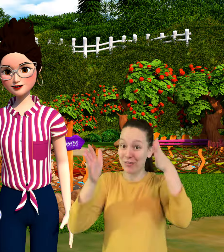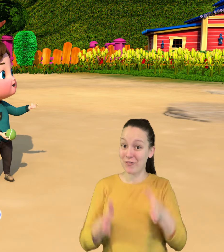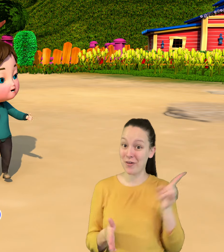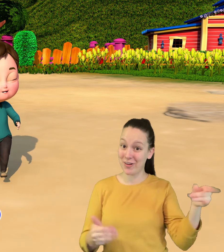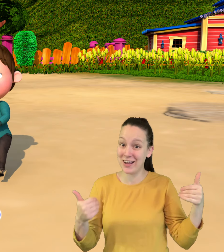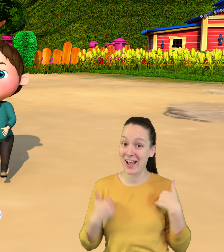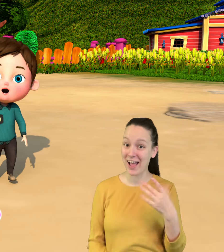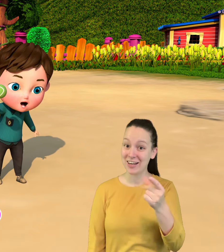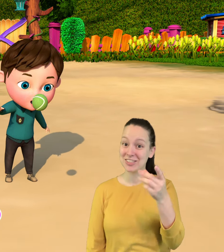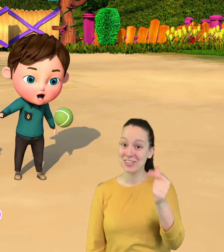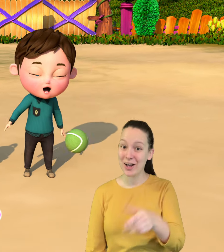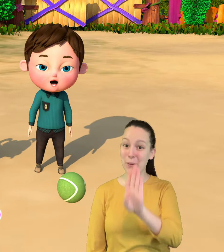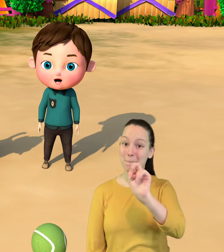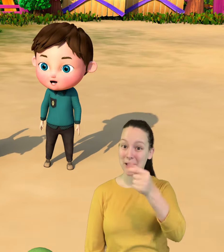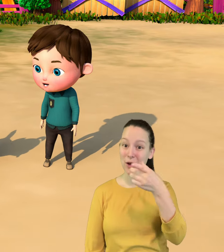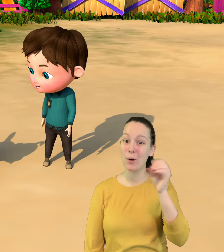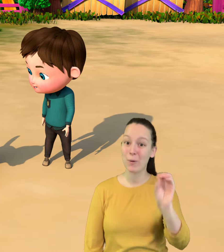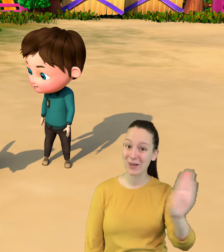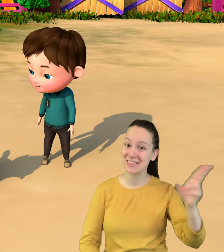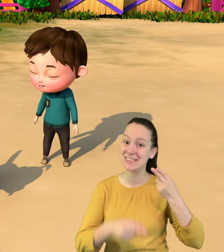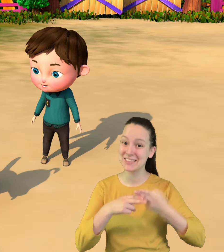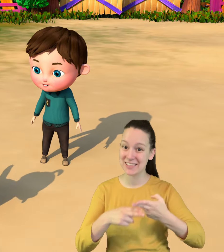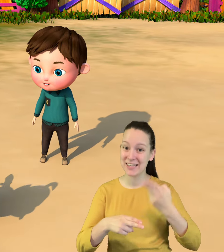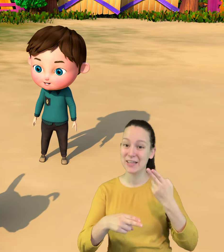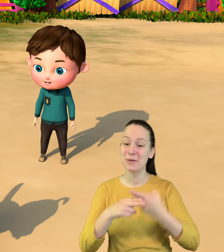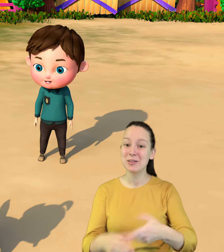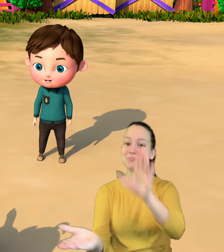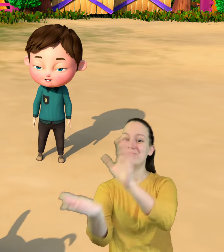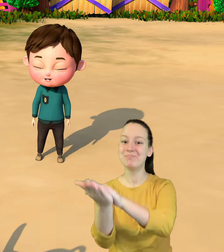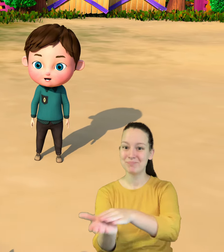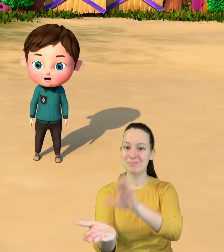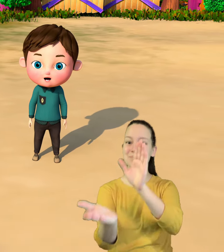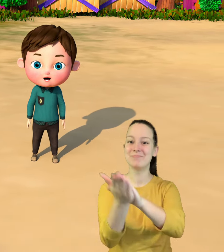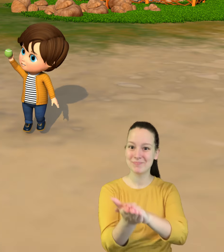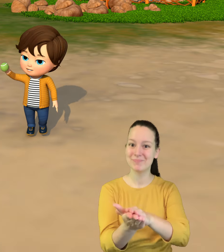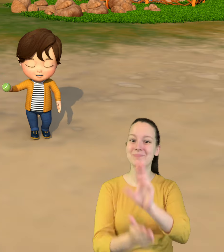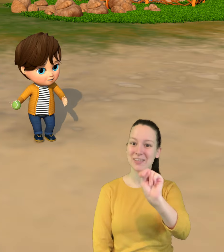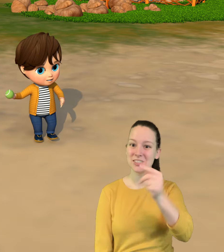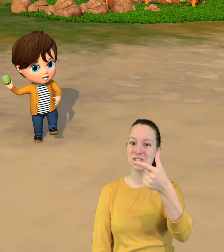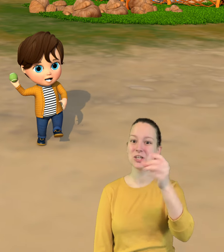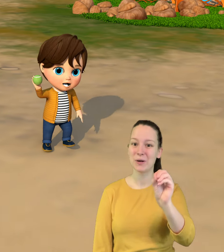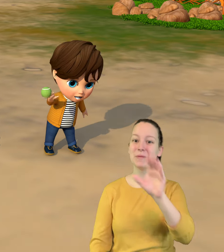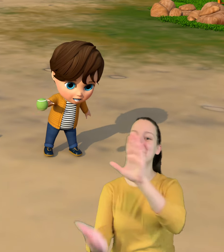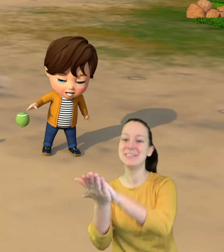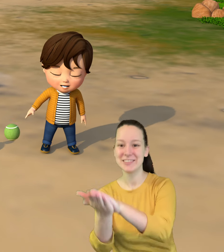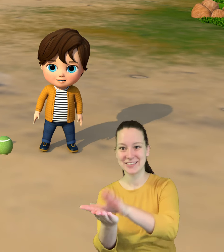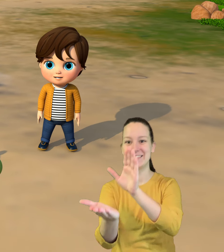ビンゴオプのワンコの名前はビンゴ